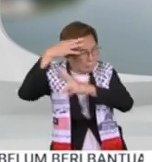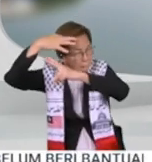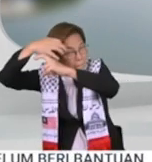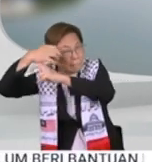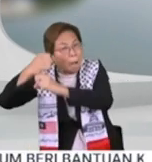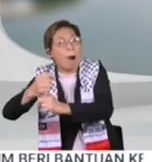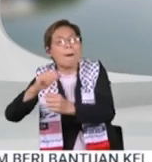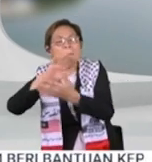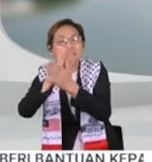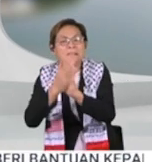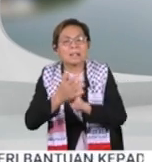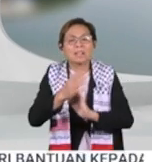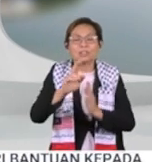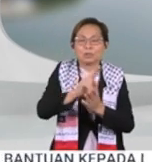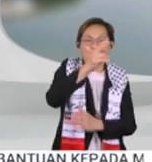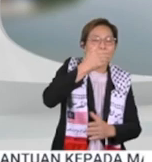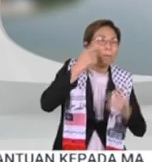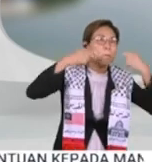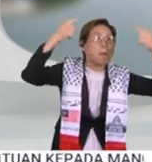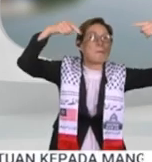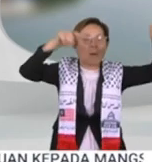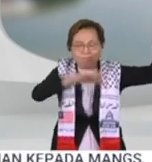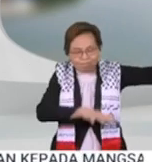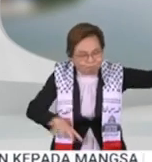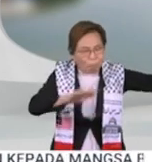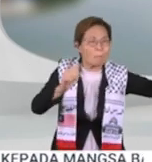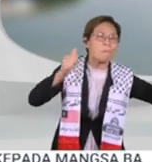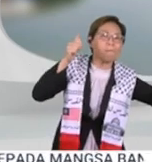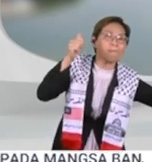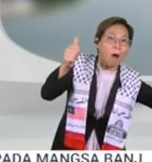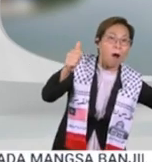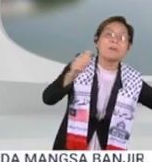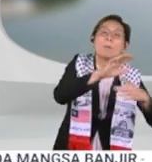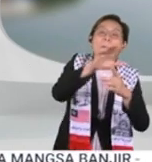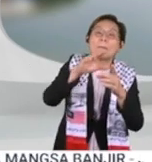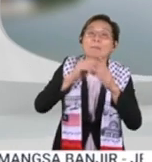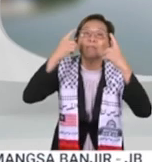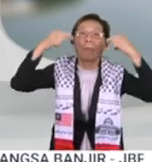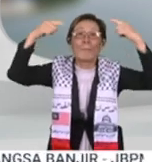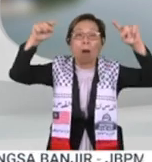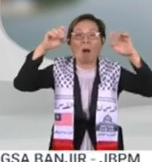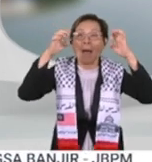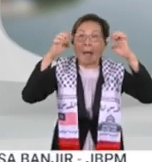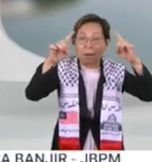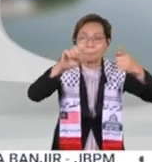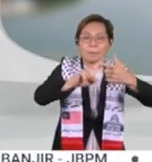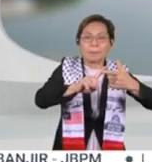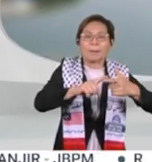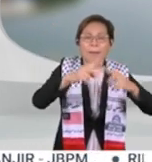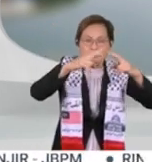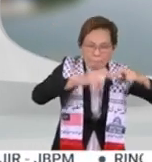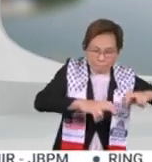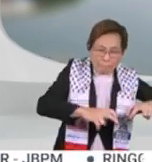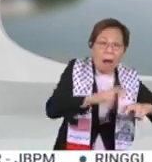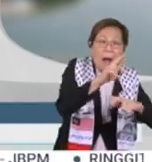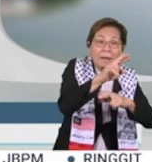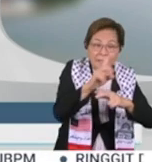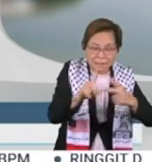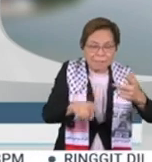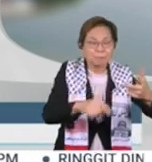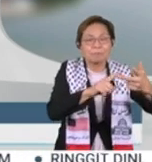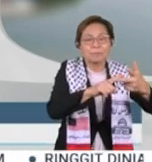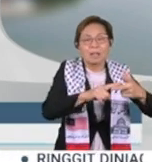bertekad untuk menjadi antara universiti cemerlang di rantau ini. Ini termasuk kecemerlangan akademik, penyelidikan dan